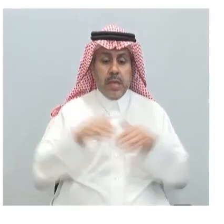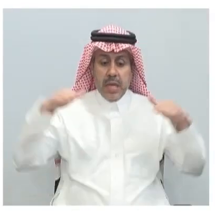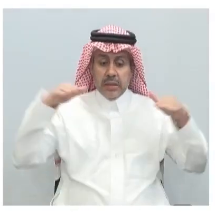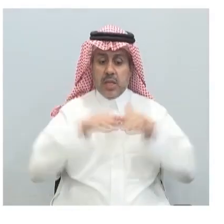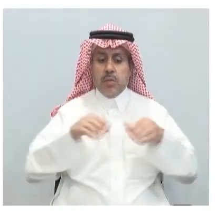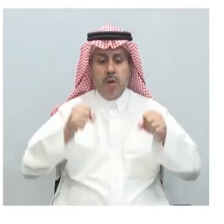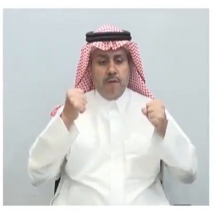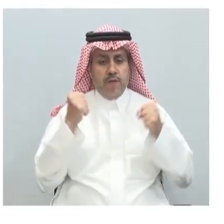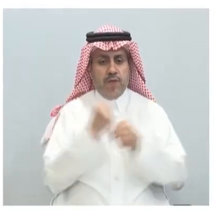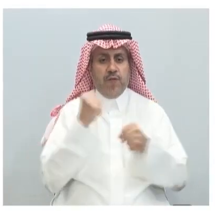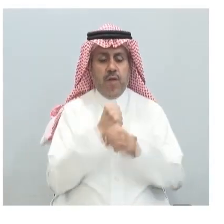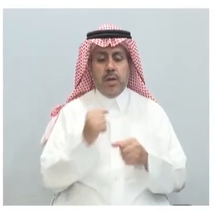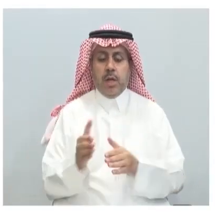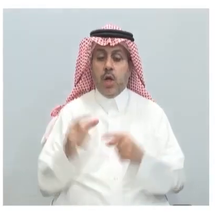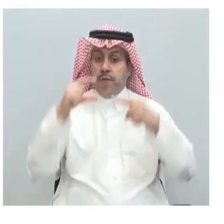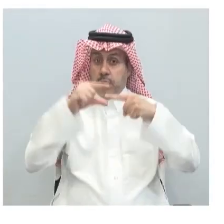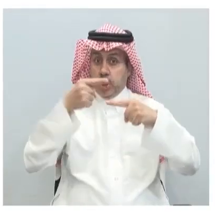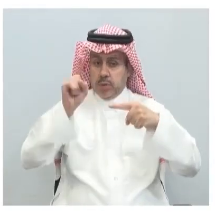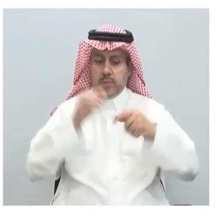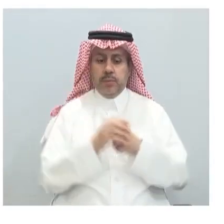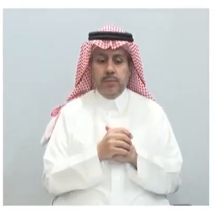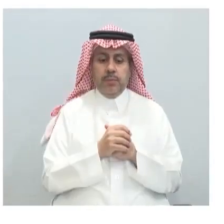هنا فعال وفي اتجاه